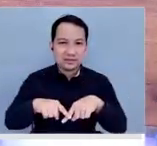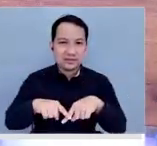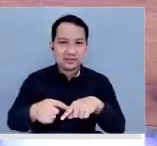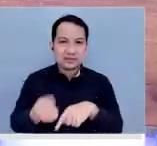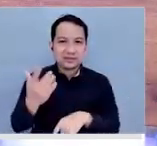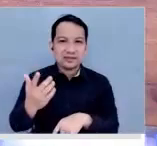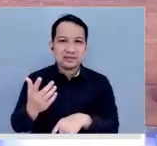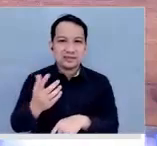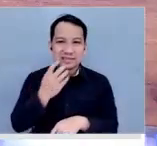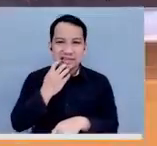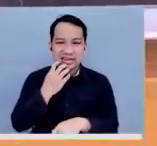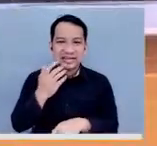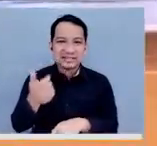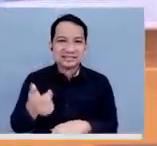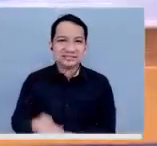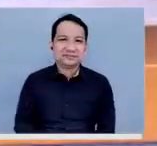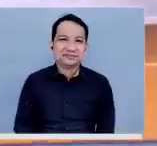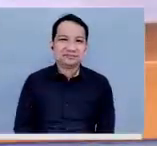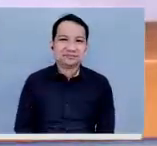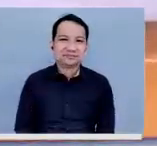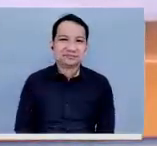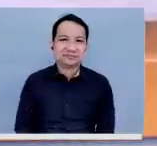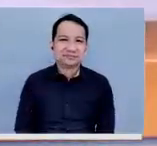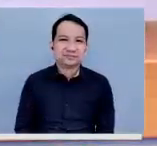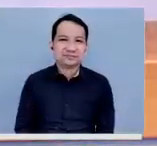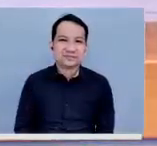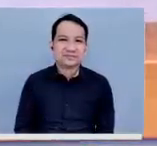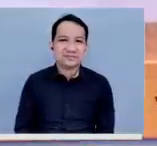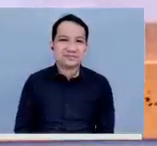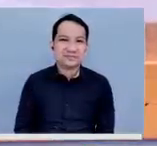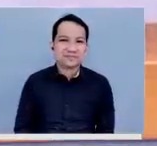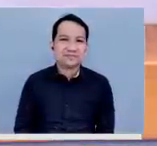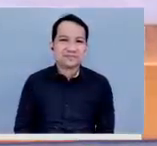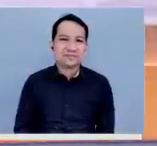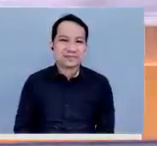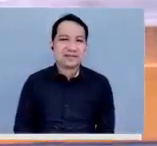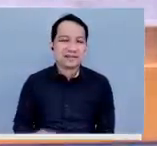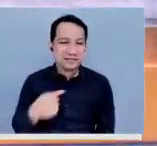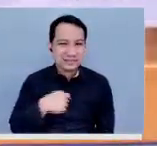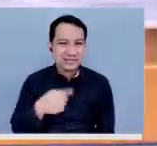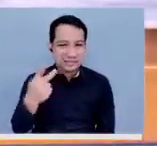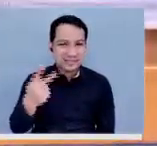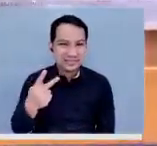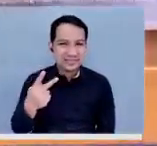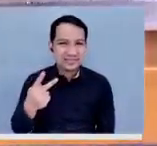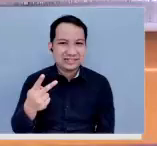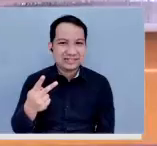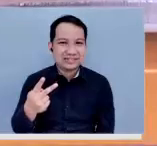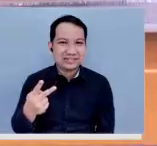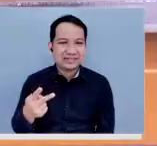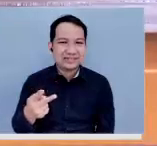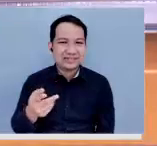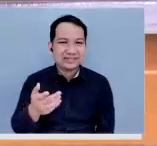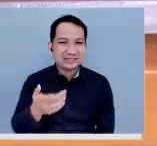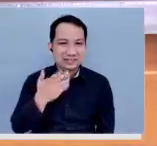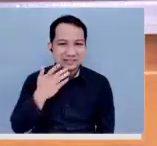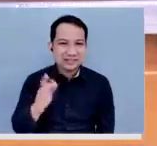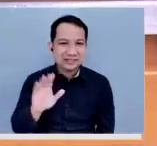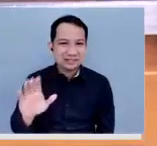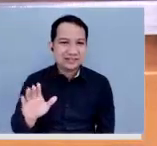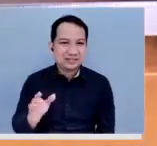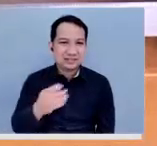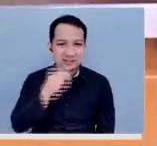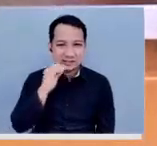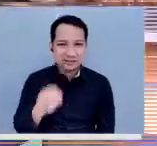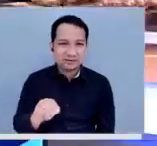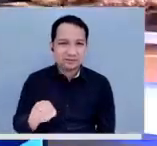kumain. Kagaya namin, baka dalawa lang kami kakain yes. Yan. Alam mo, ang sasabihin ko, Paul, kung ito yung unang in-order ko, akalain